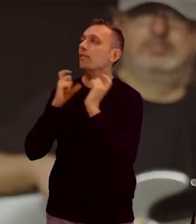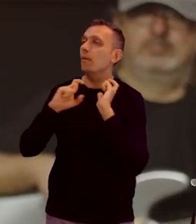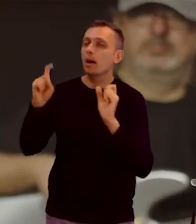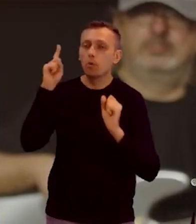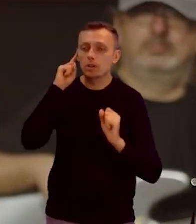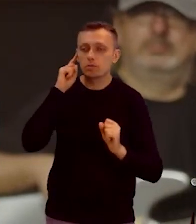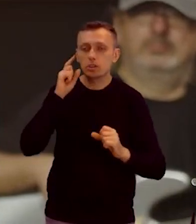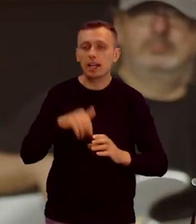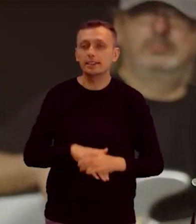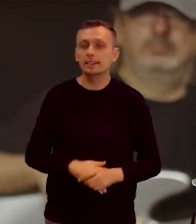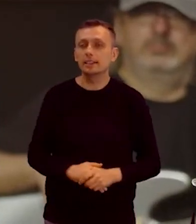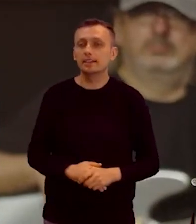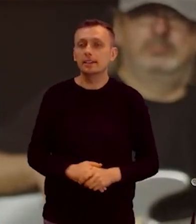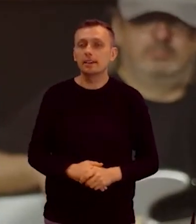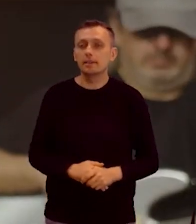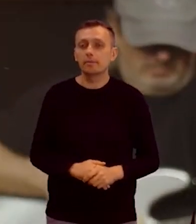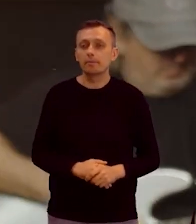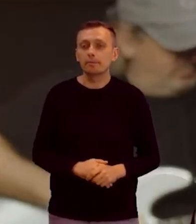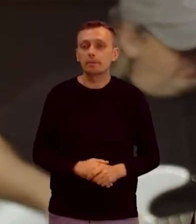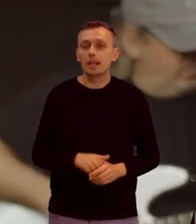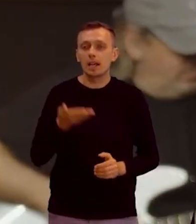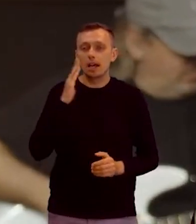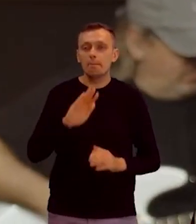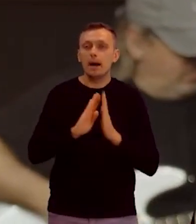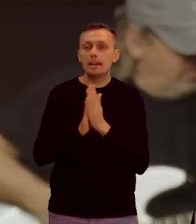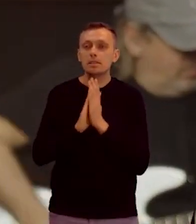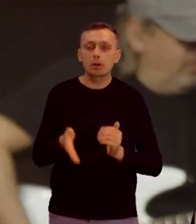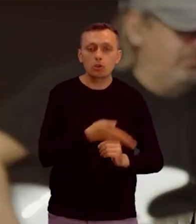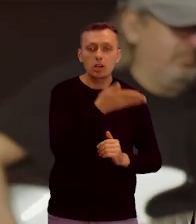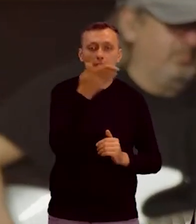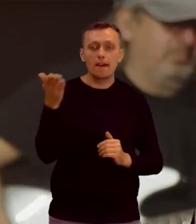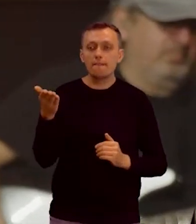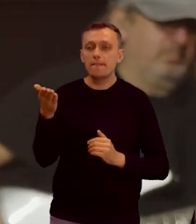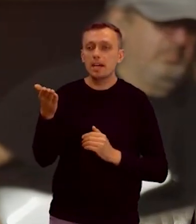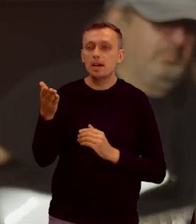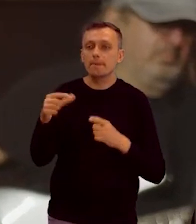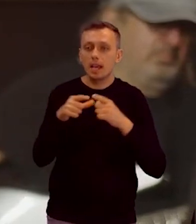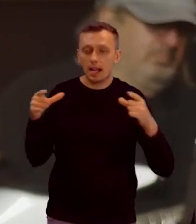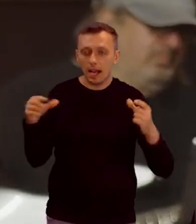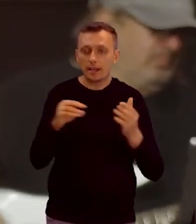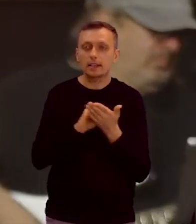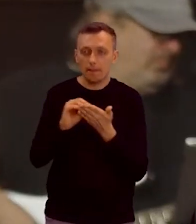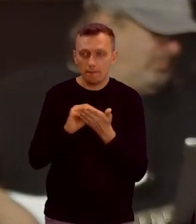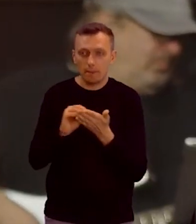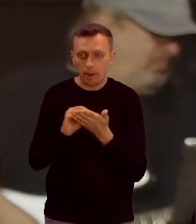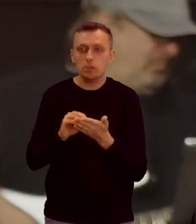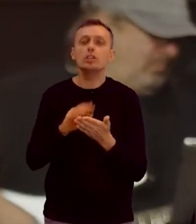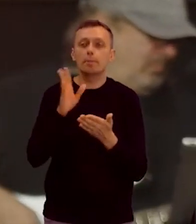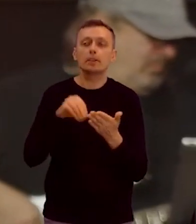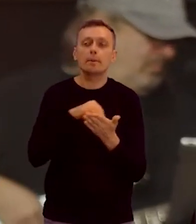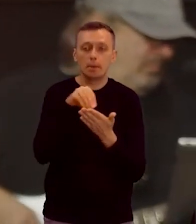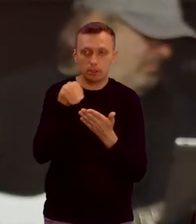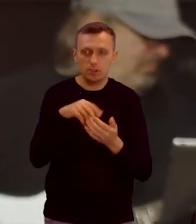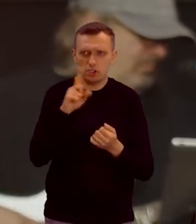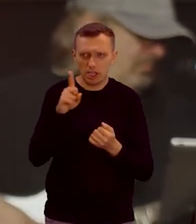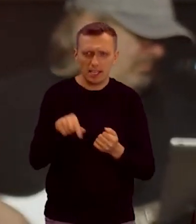cenny. Więc bardzo was proszę, wypełnijcie w taki sposób, podpiszcie, za chwilę ktoś zbierze